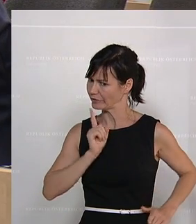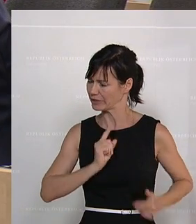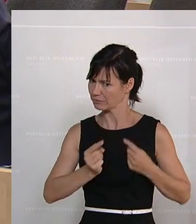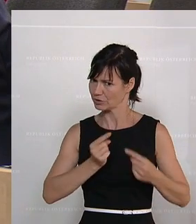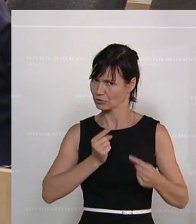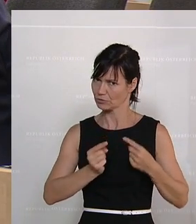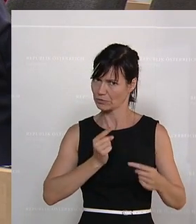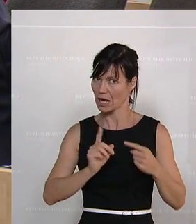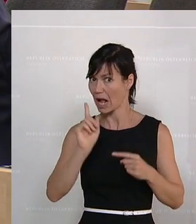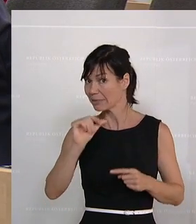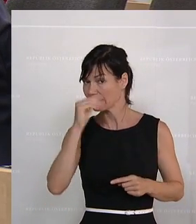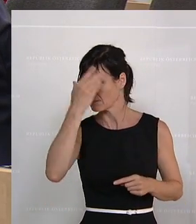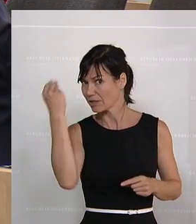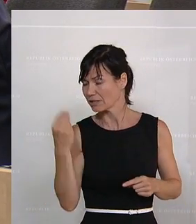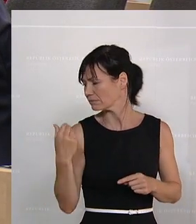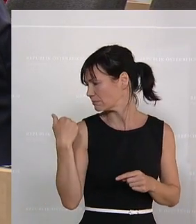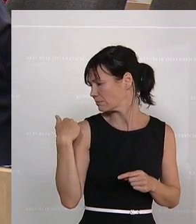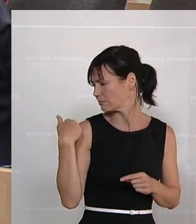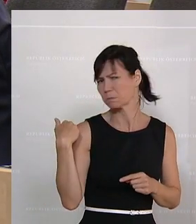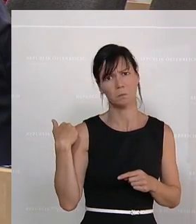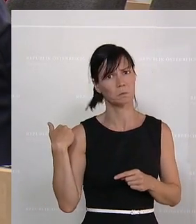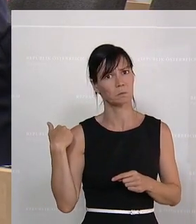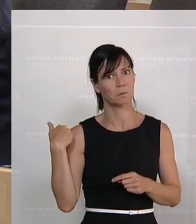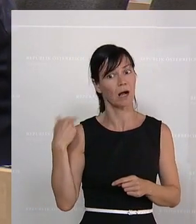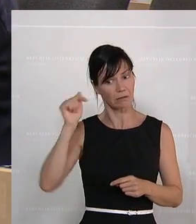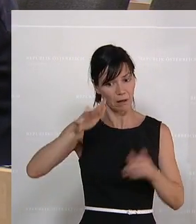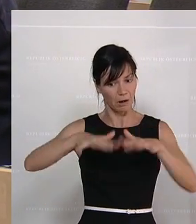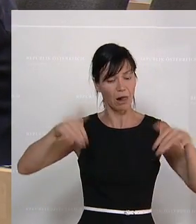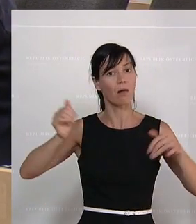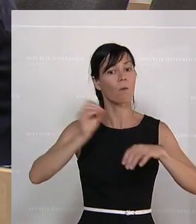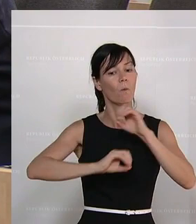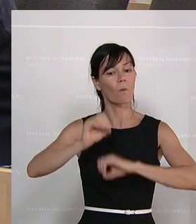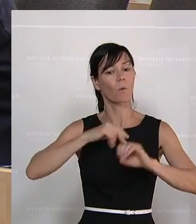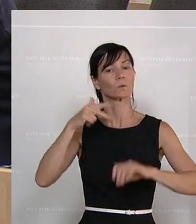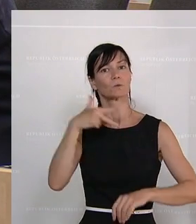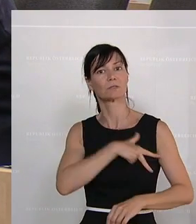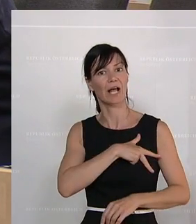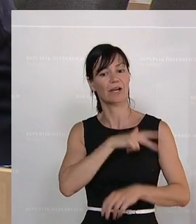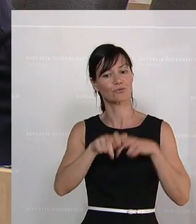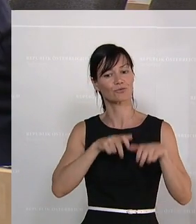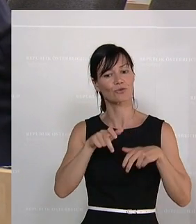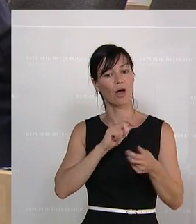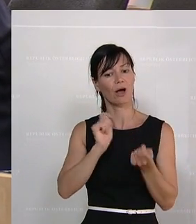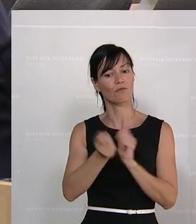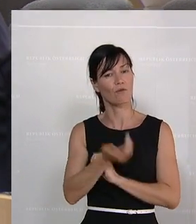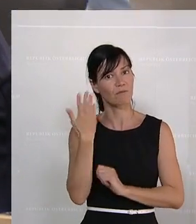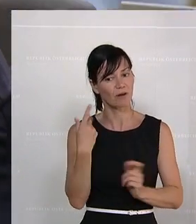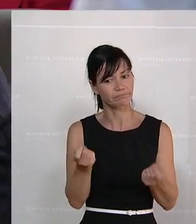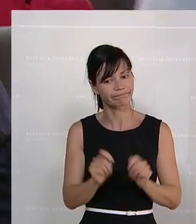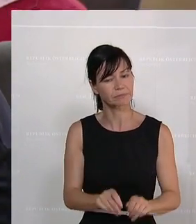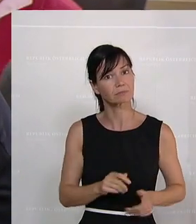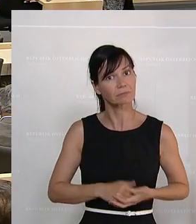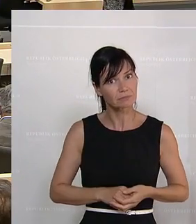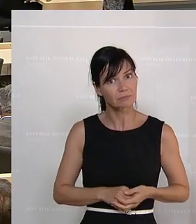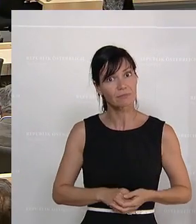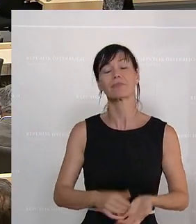her dass in diesem haus auch die ökosoziale steuerreform beschlossen worden ist und diese ökosoziale steuerreform zeigt ja